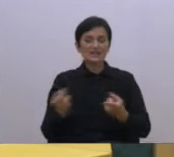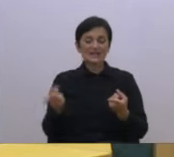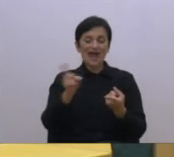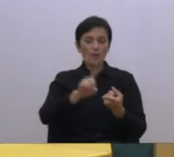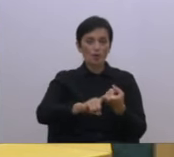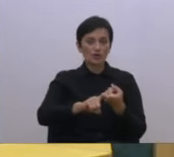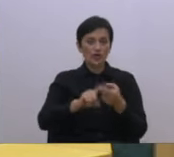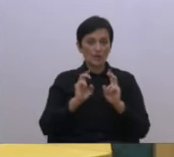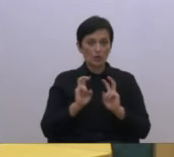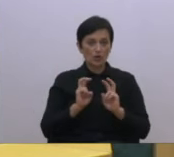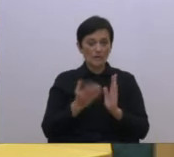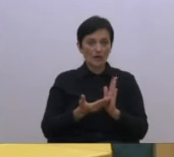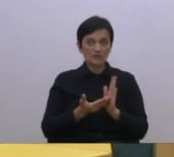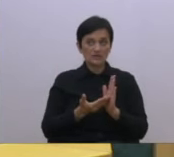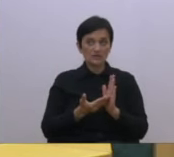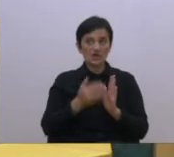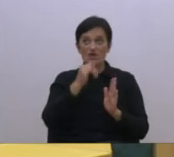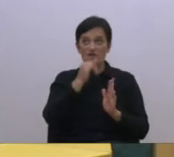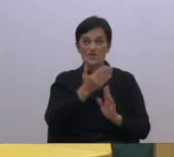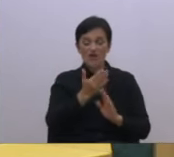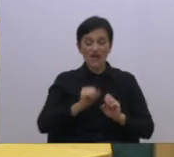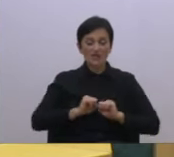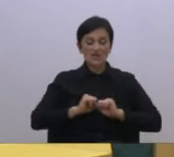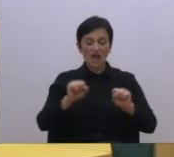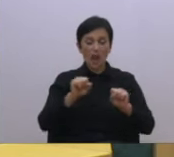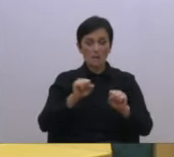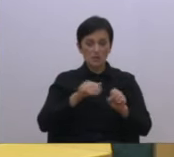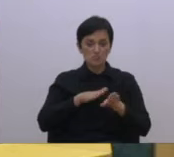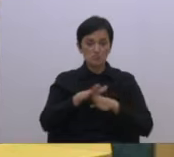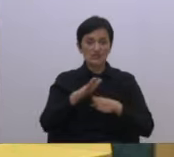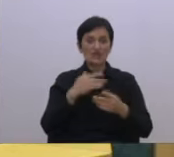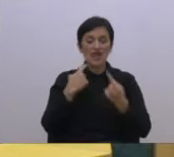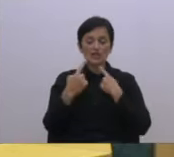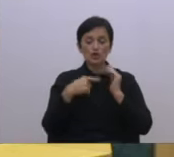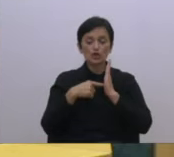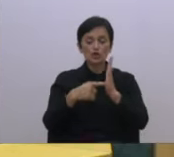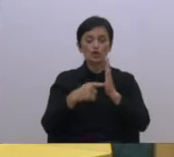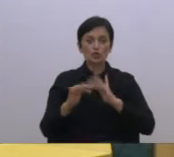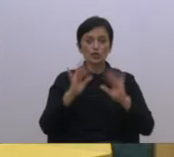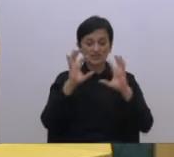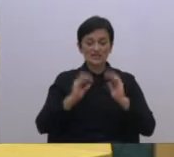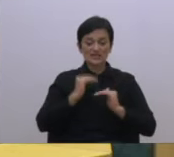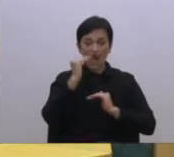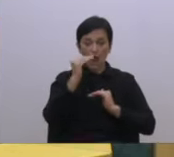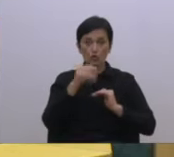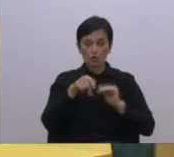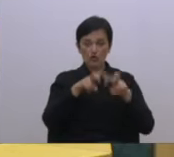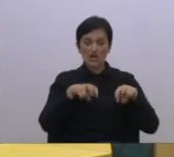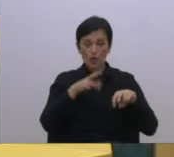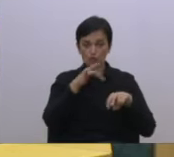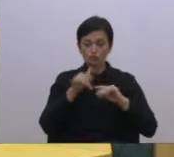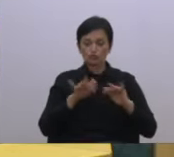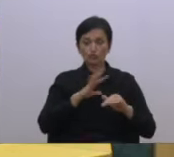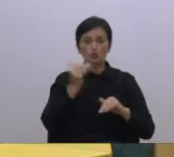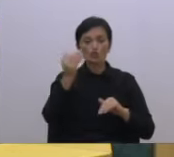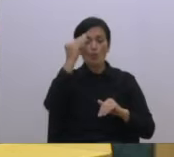დამოკიდებულებას. ვერც კი გაბედეს მთლიანად აი ამ დისკუსიის პროცესში, რომელიც მათ შორის საკონსტიტუციო განხილვის დროს მიდიოდა, რომ